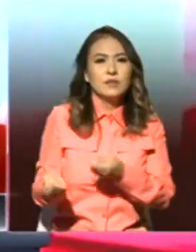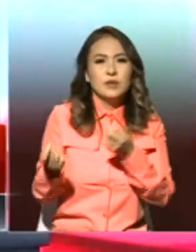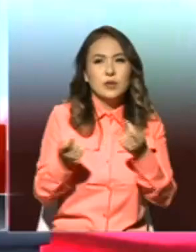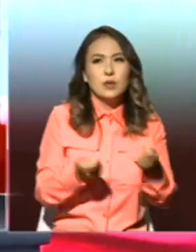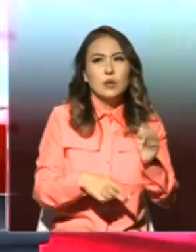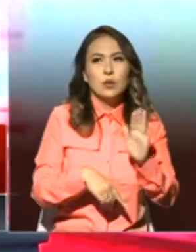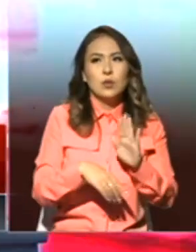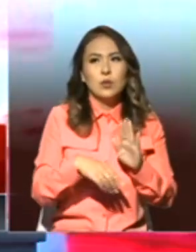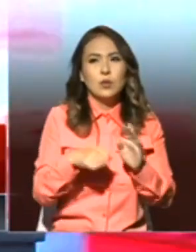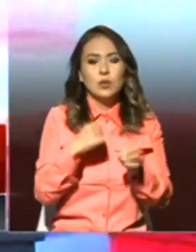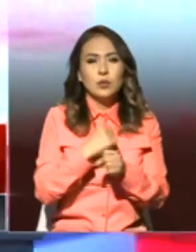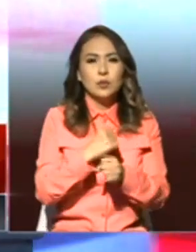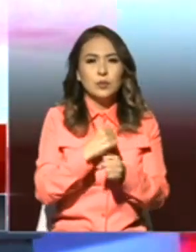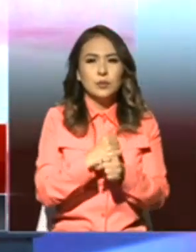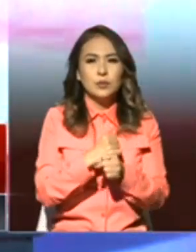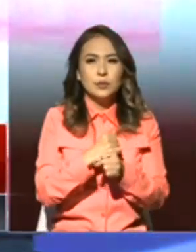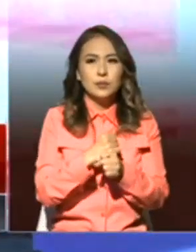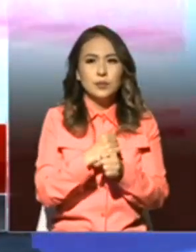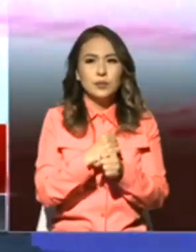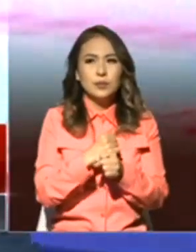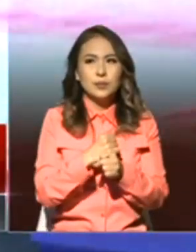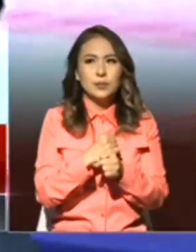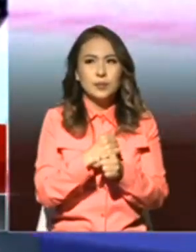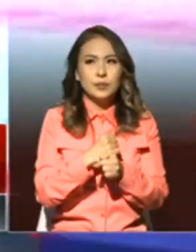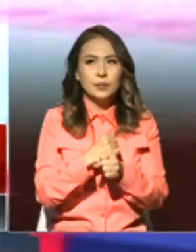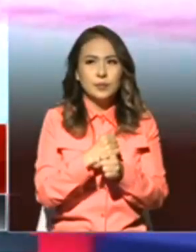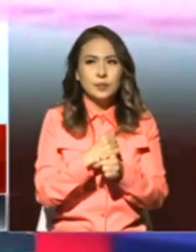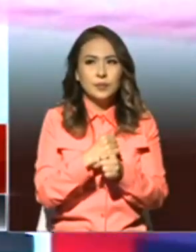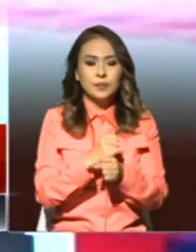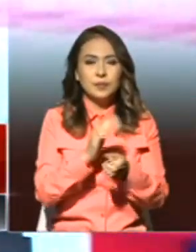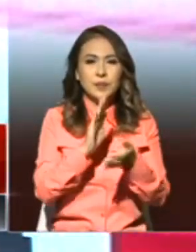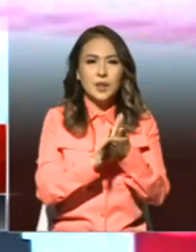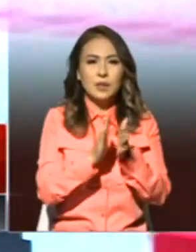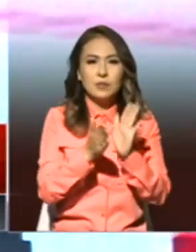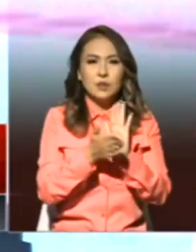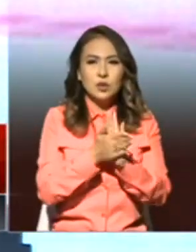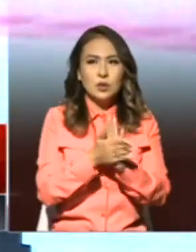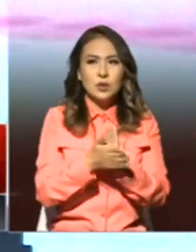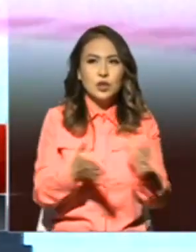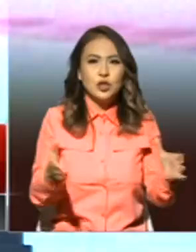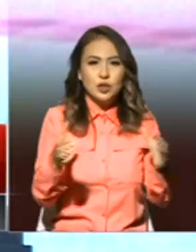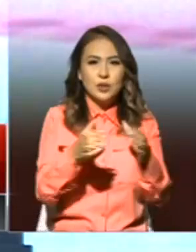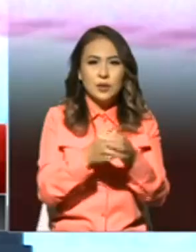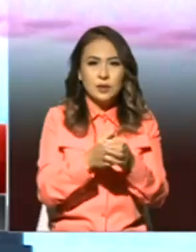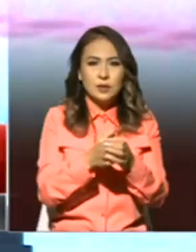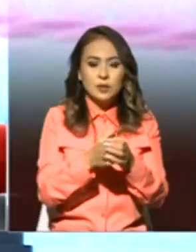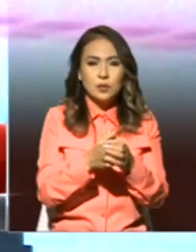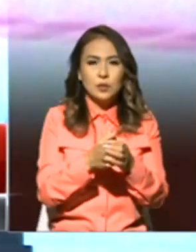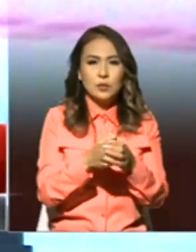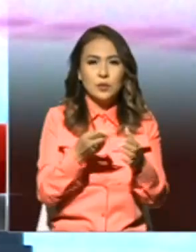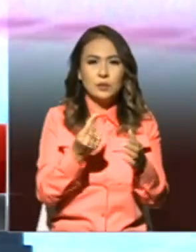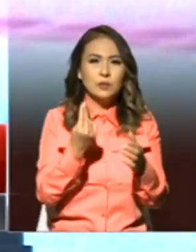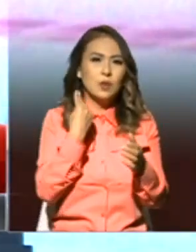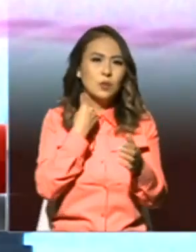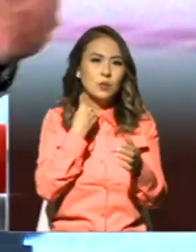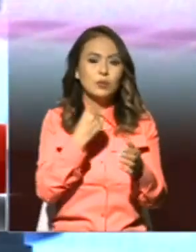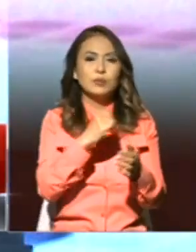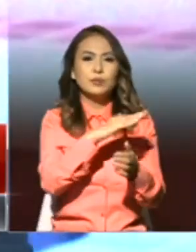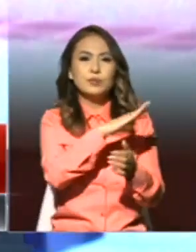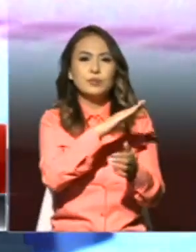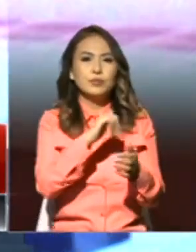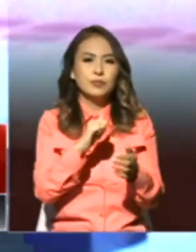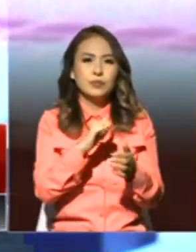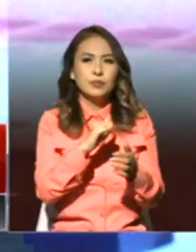олар секьюритизация деген дүниені енгізіп, ол деген сөз жаңағы келісімшарттардың пулын жинақтайды да сосын соған қарыз ақша тартады